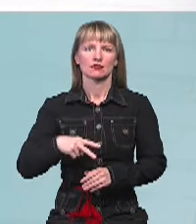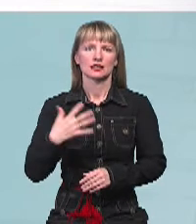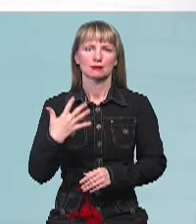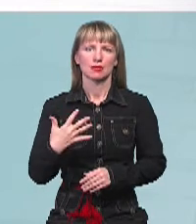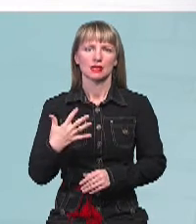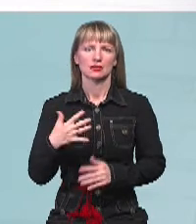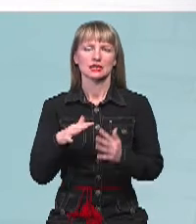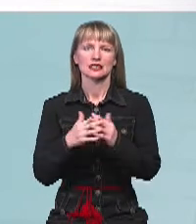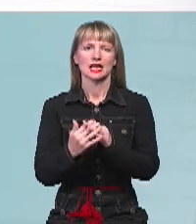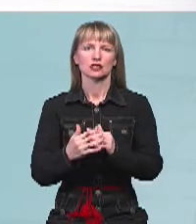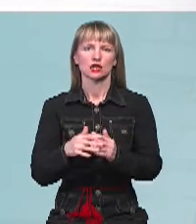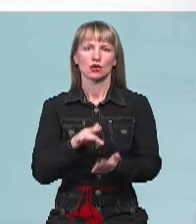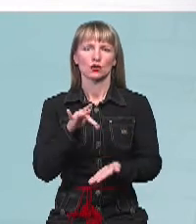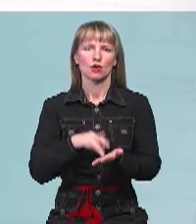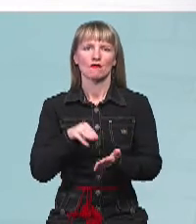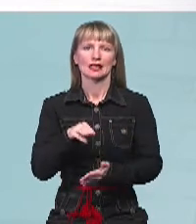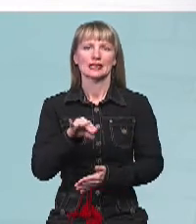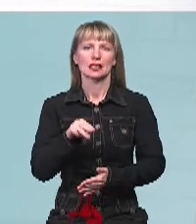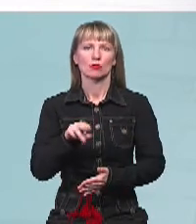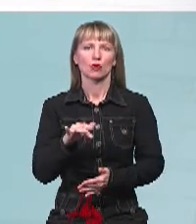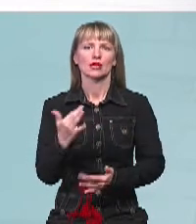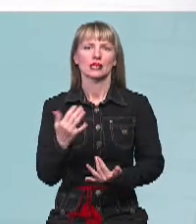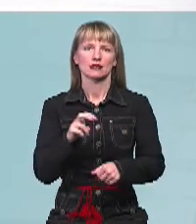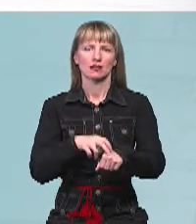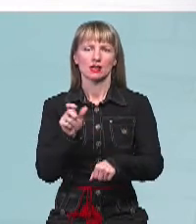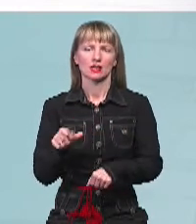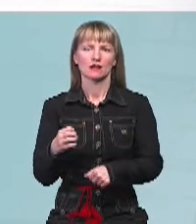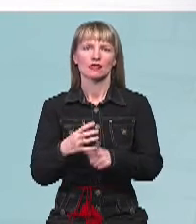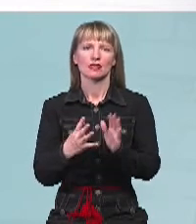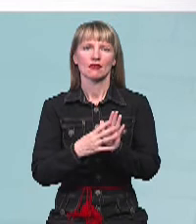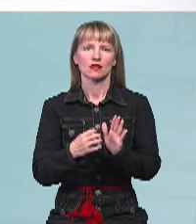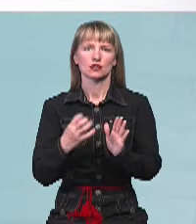25 – в селищах міського типу. Кількість лікарів –